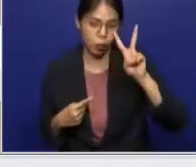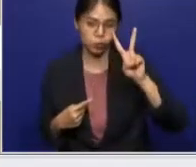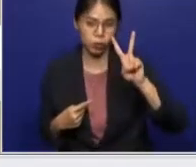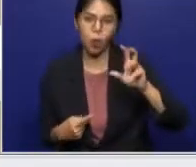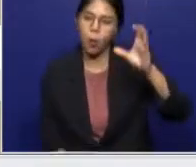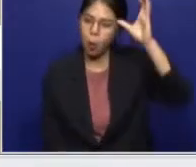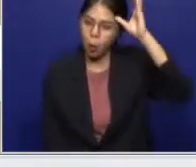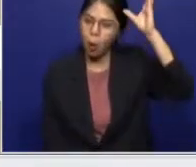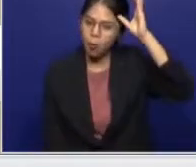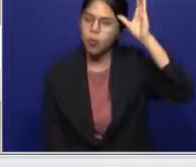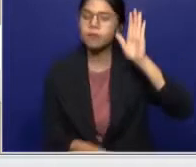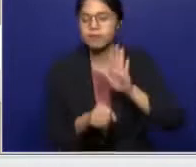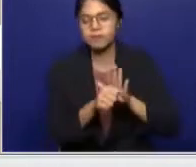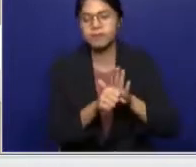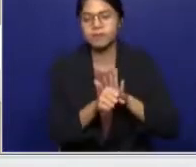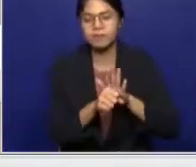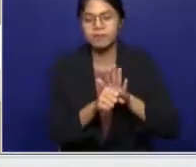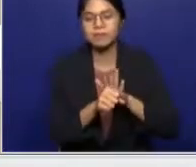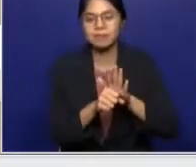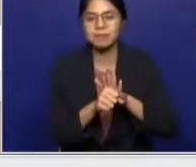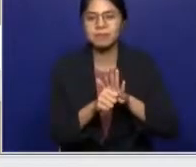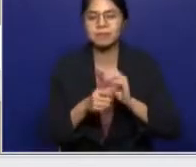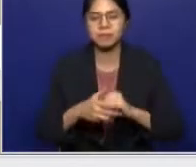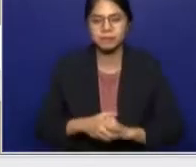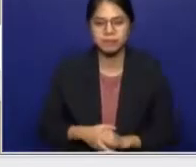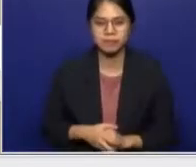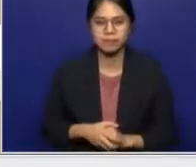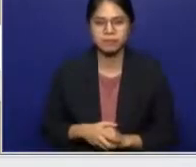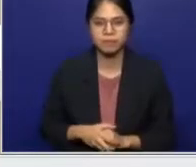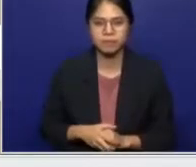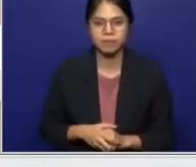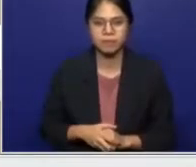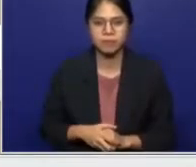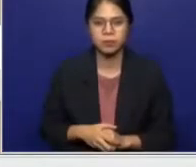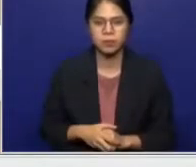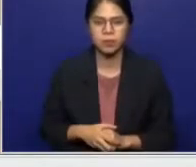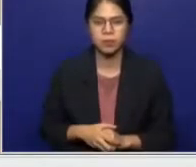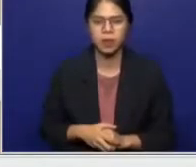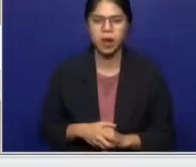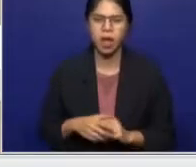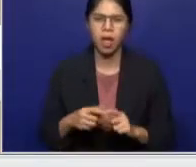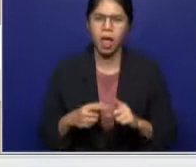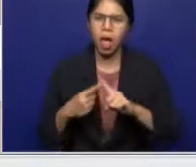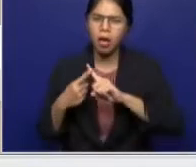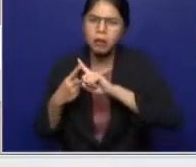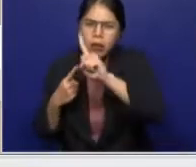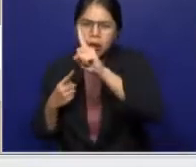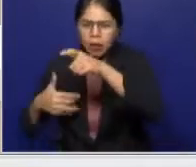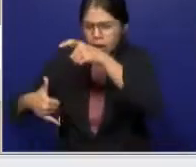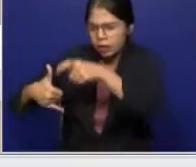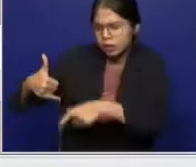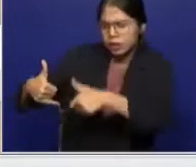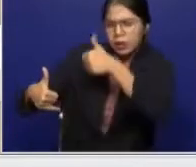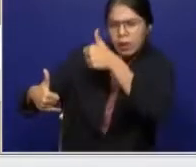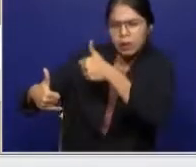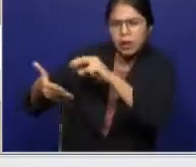รู้พอประมาณนะครับมีความรู้พอประมาณคำว่าอันดับหนึ่งคือนิสัยดี